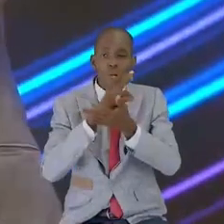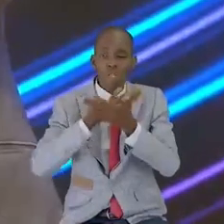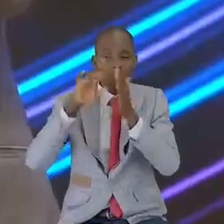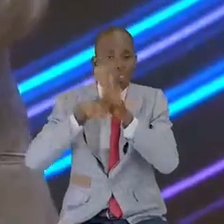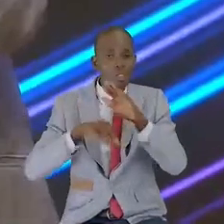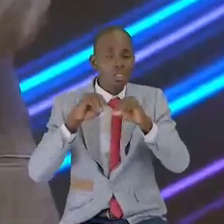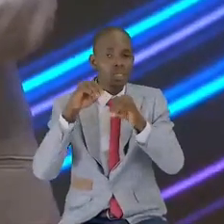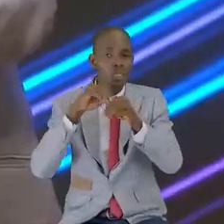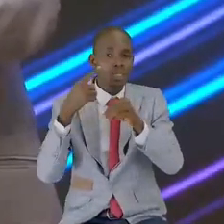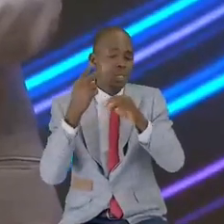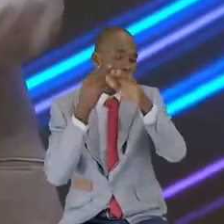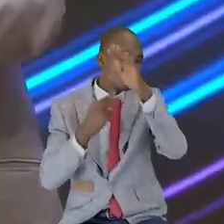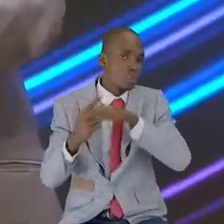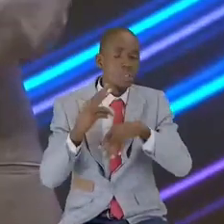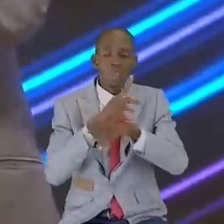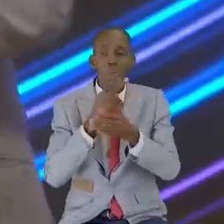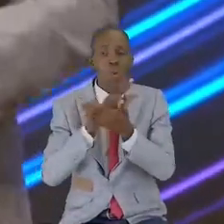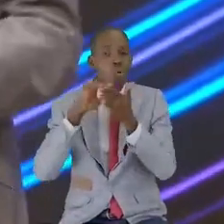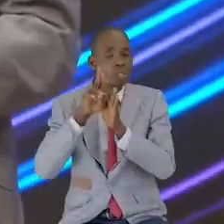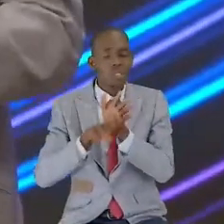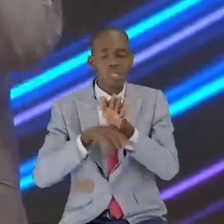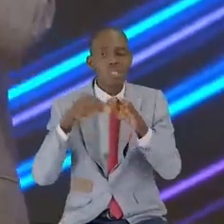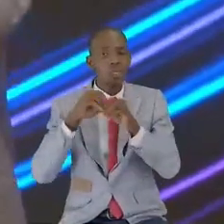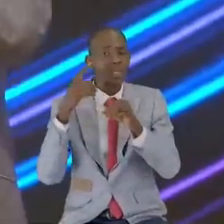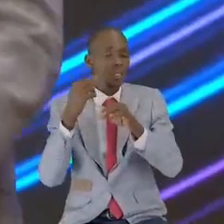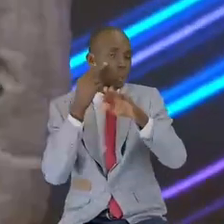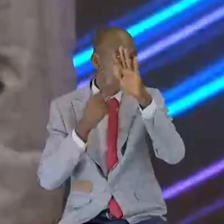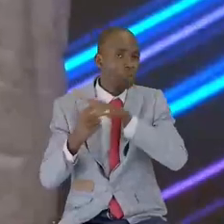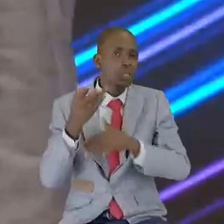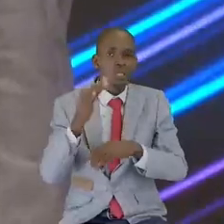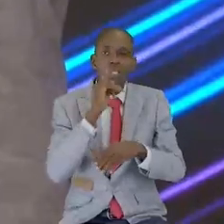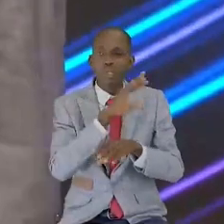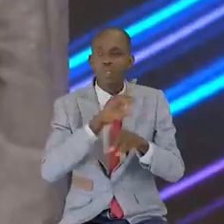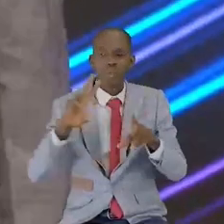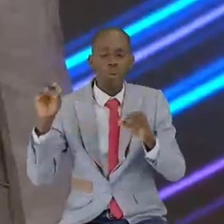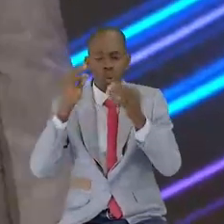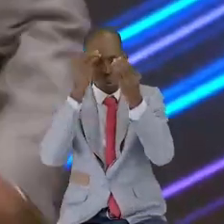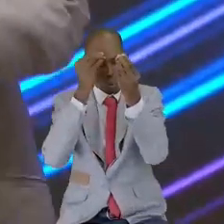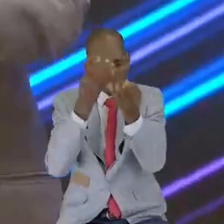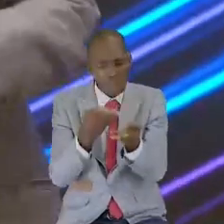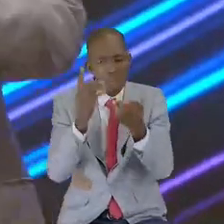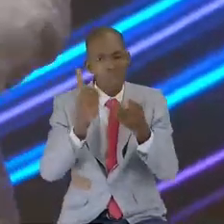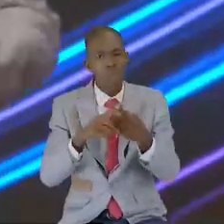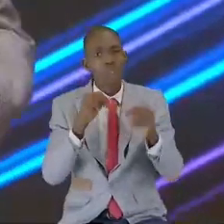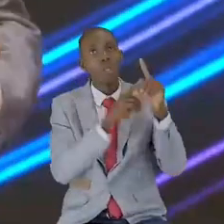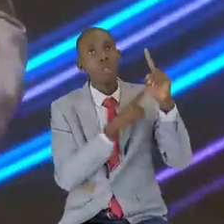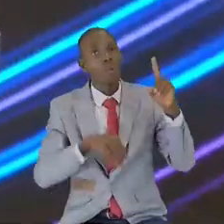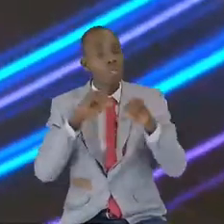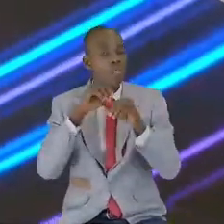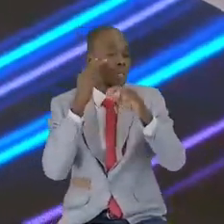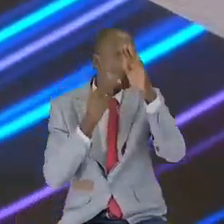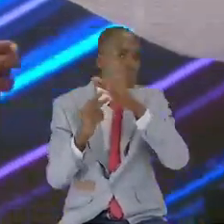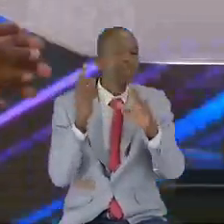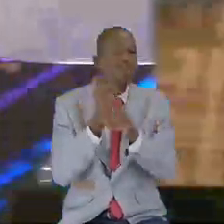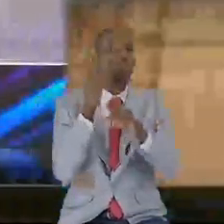Il n'y a pas de sainteté dans la prophétie. Il n'y a pas d'obéissance à la loi, à la parole de Dieu dans la prophétie.